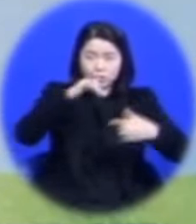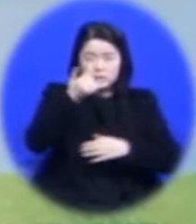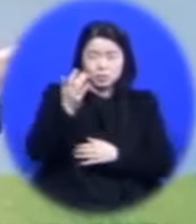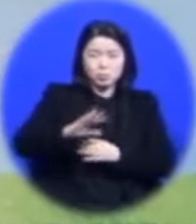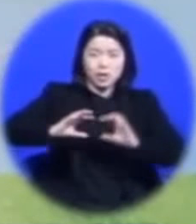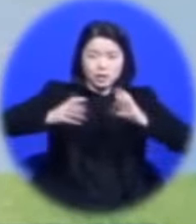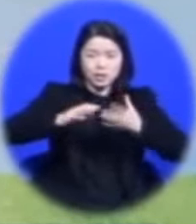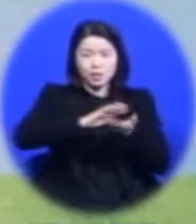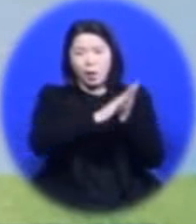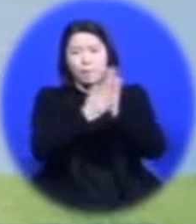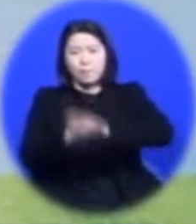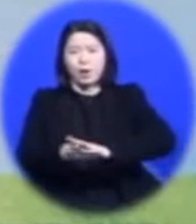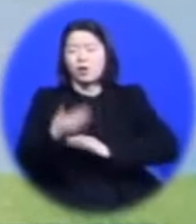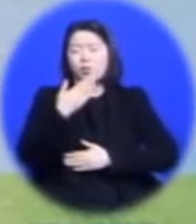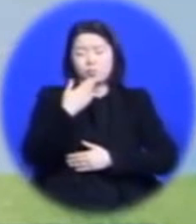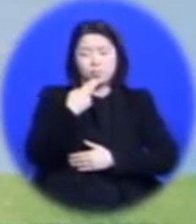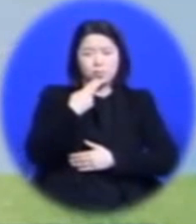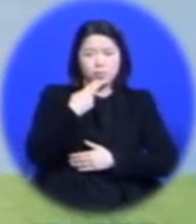변화가 없는